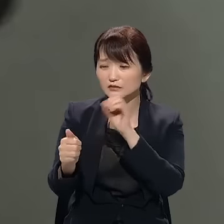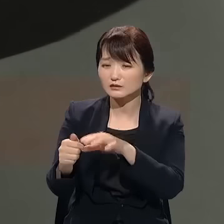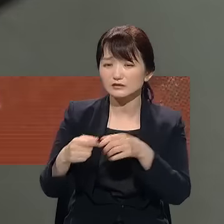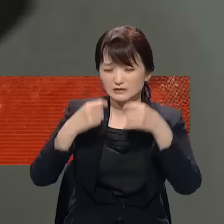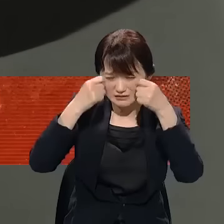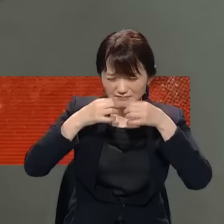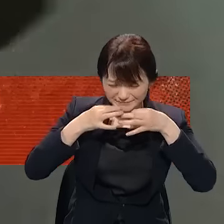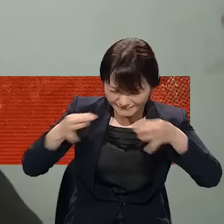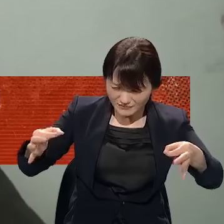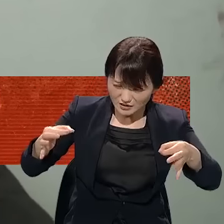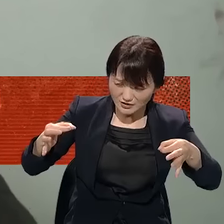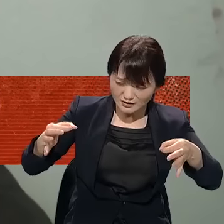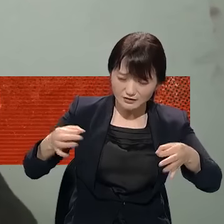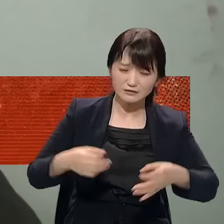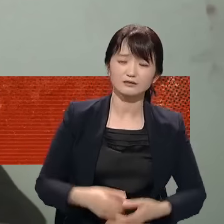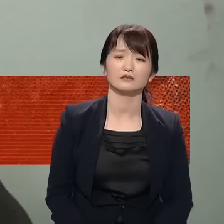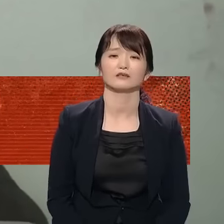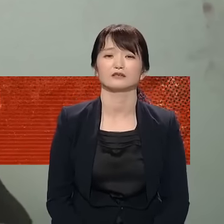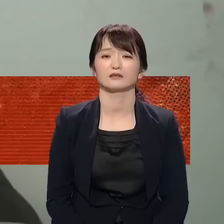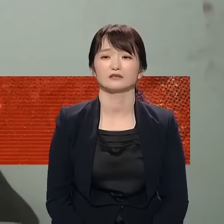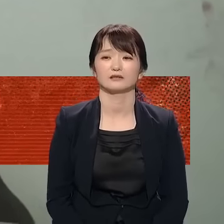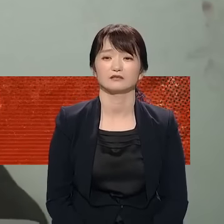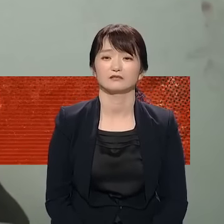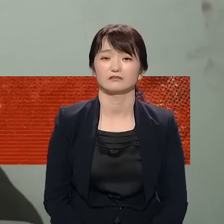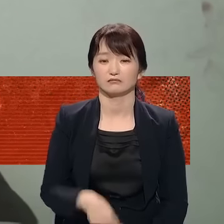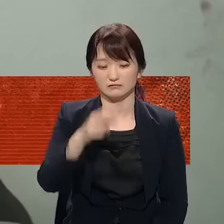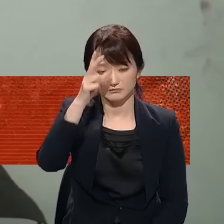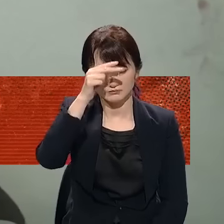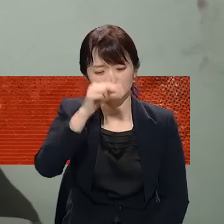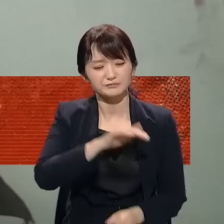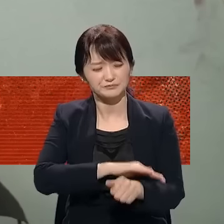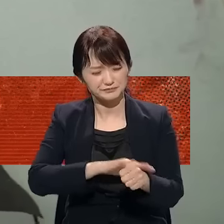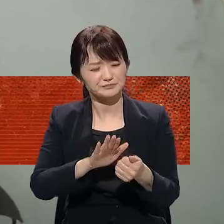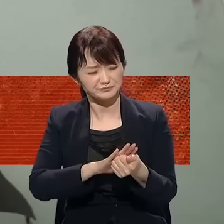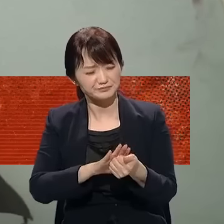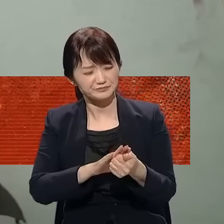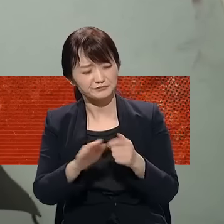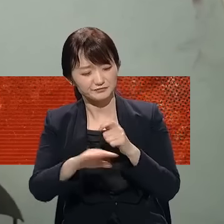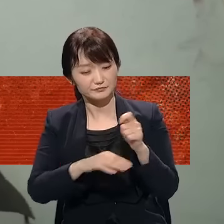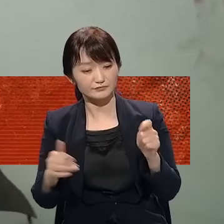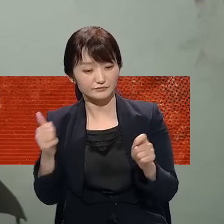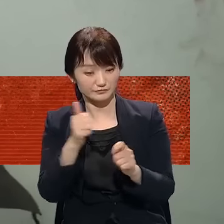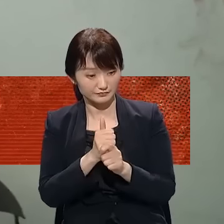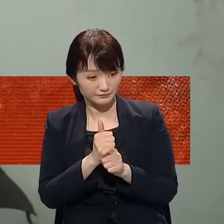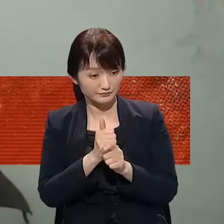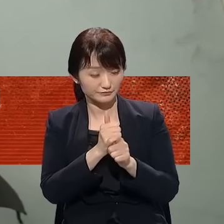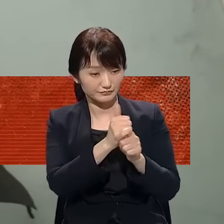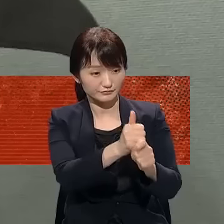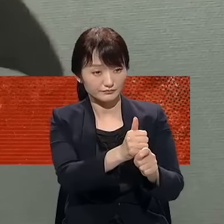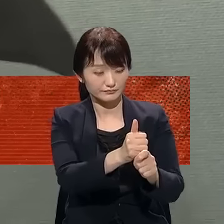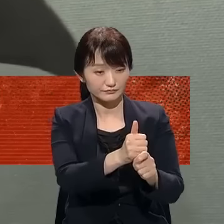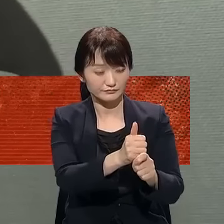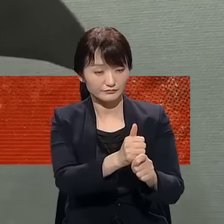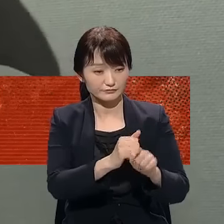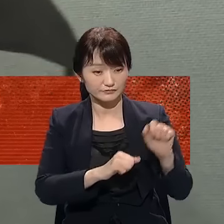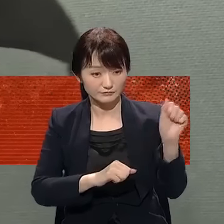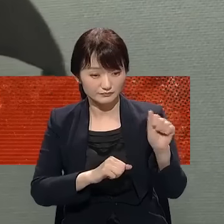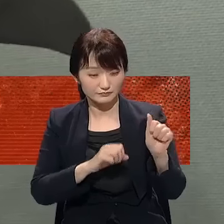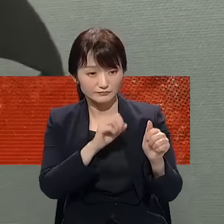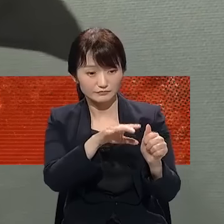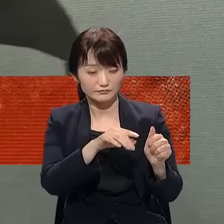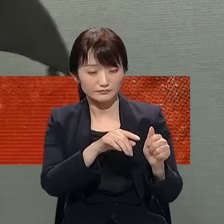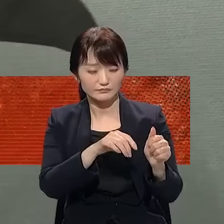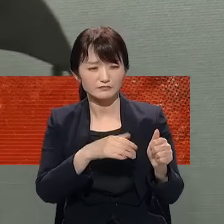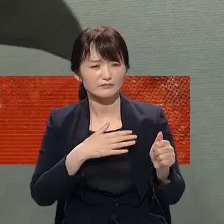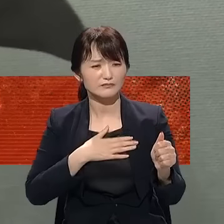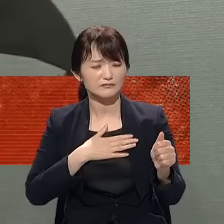울부짖고 온갖 주정을 부렸던 겁니다 그래서 경찰들이 잘 달래서 이제 택시를 태웠는데이 택시 기사한테 사람들이 다 나를